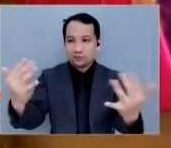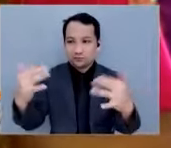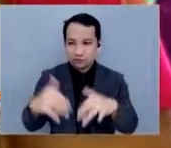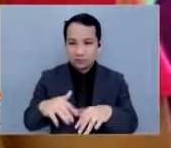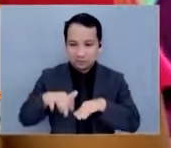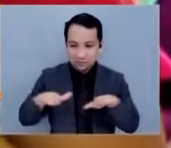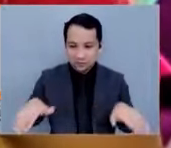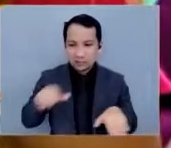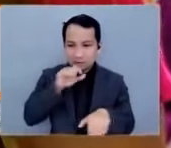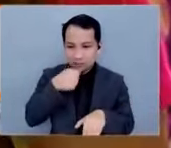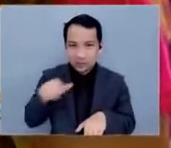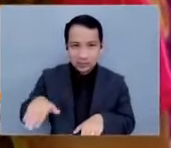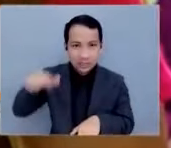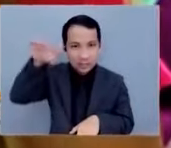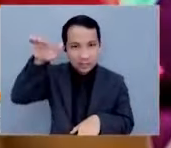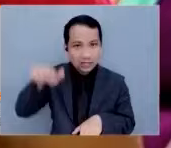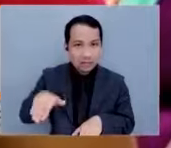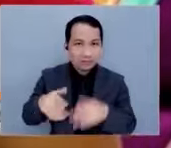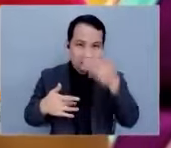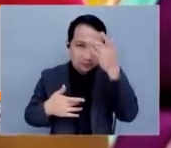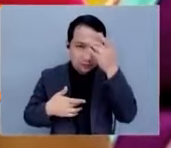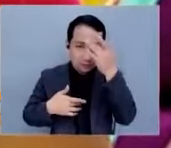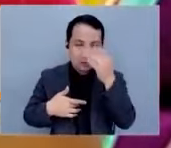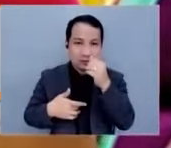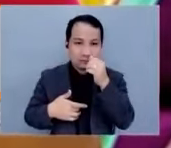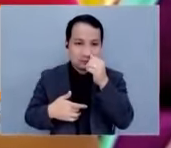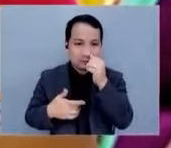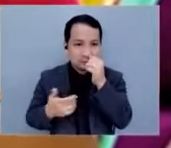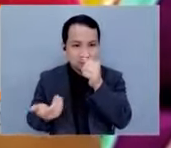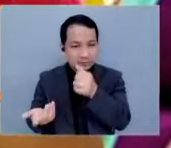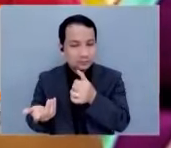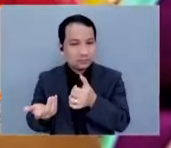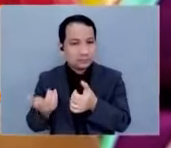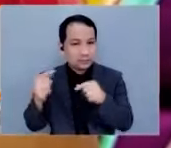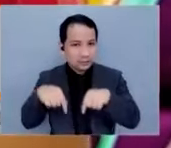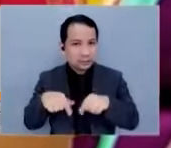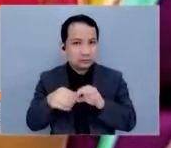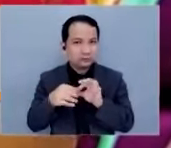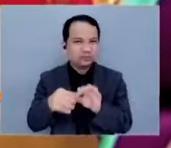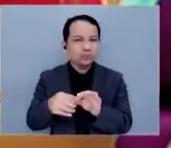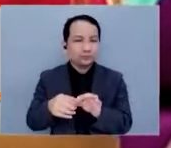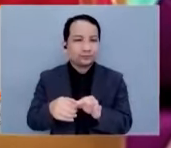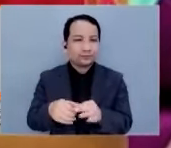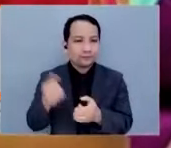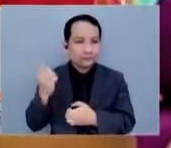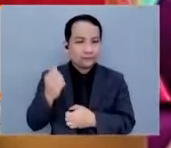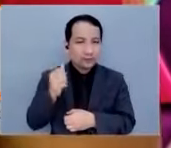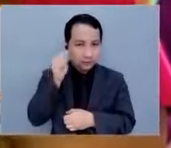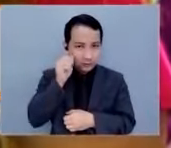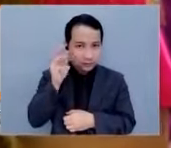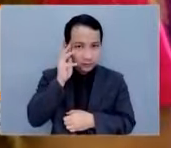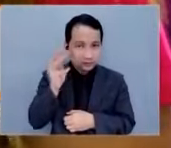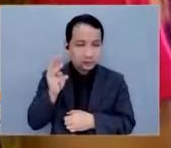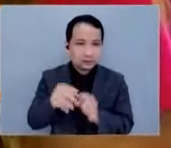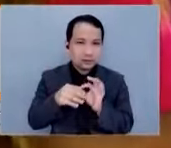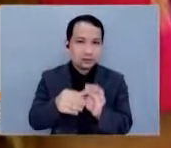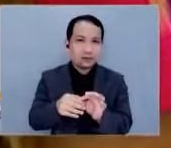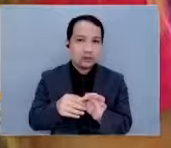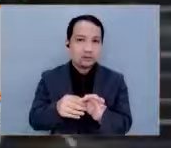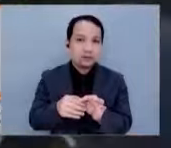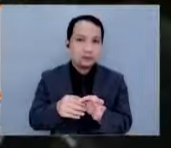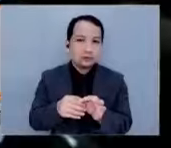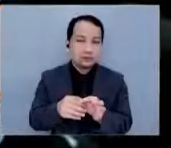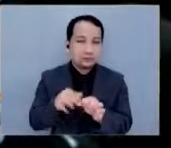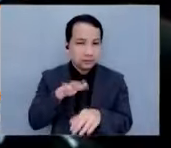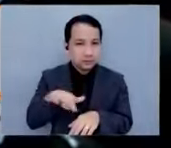matanda, merong may sakit na talaga. So dito parang sana maging cautious tayo sa paligid